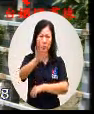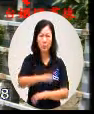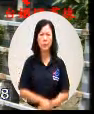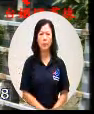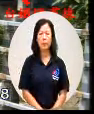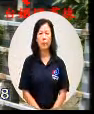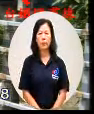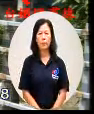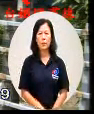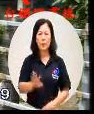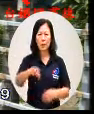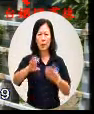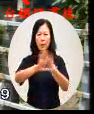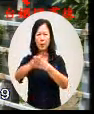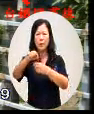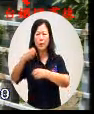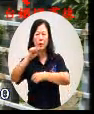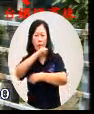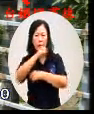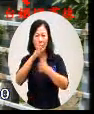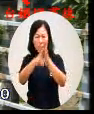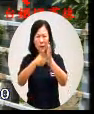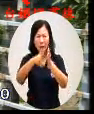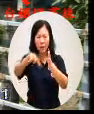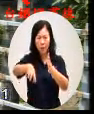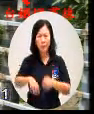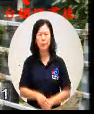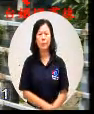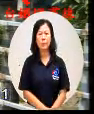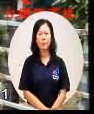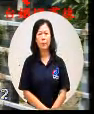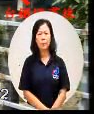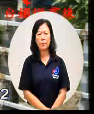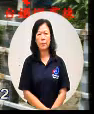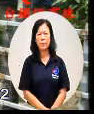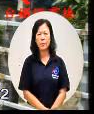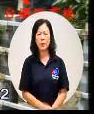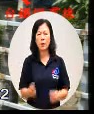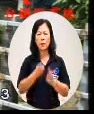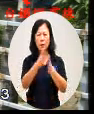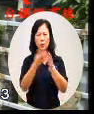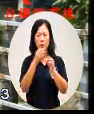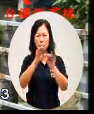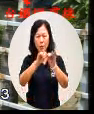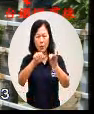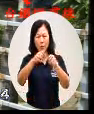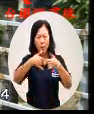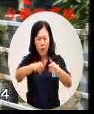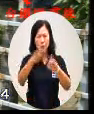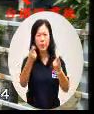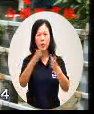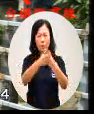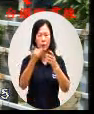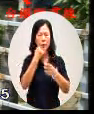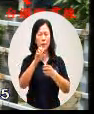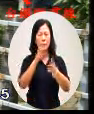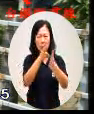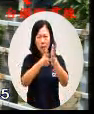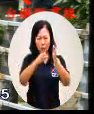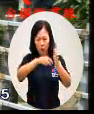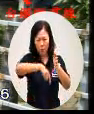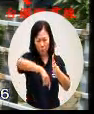这个代替哦，这条跨在那个高架桥下面的哦，这个那是在路边，这样呢，这个是台湾铁路纵贯